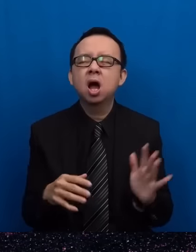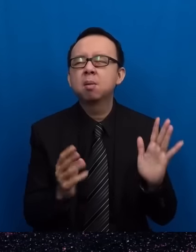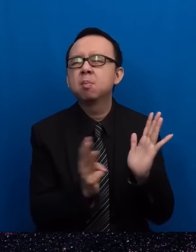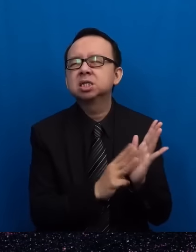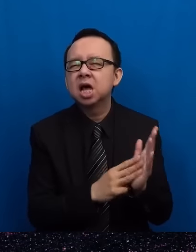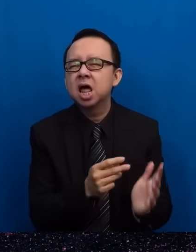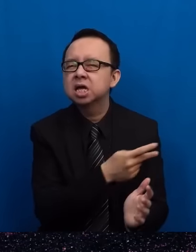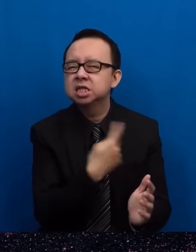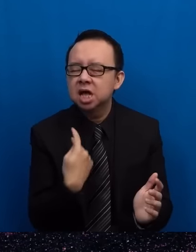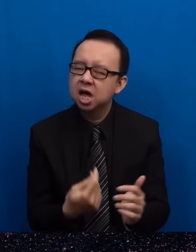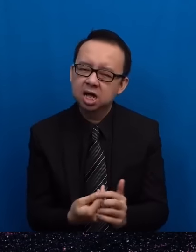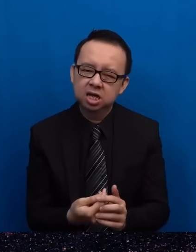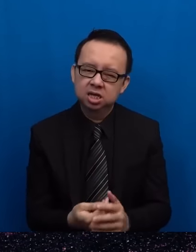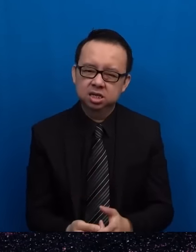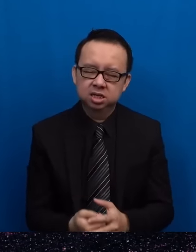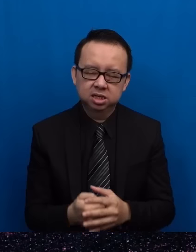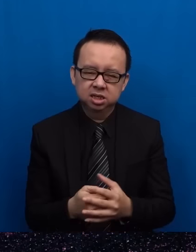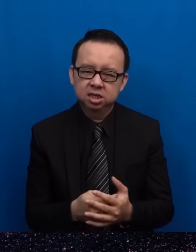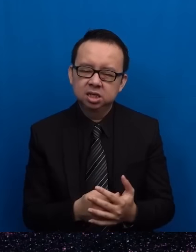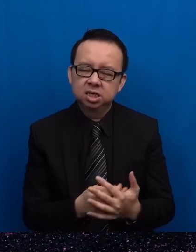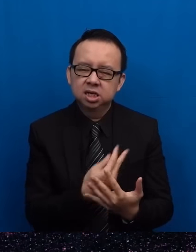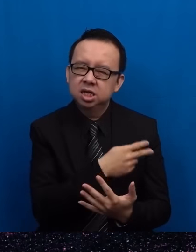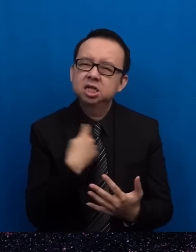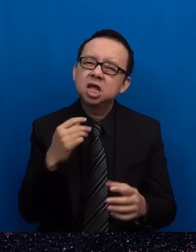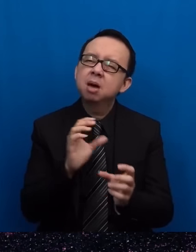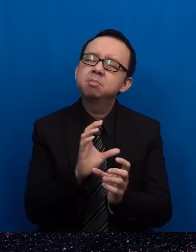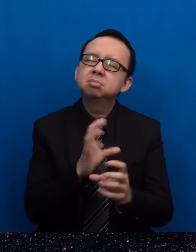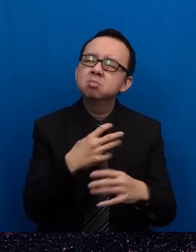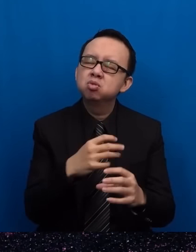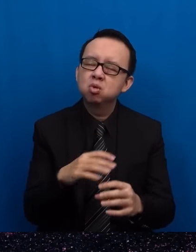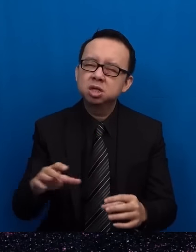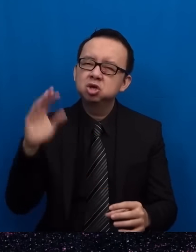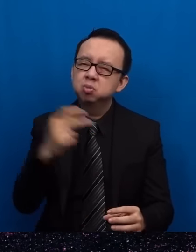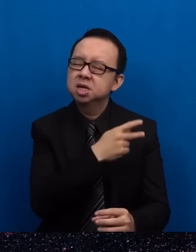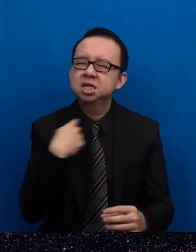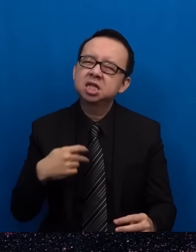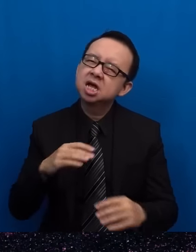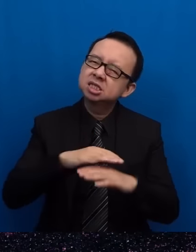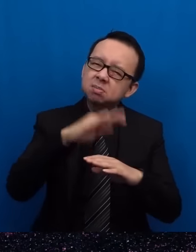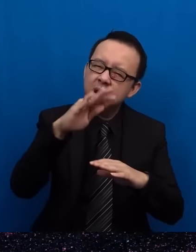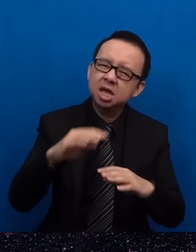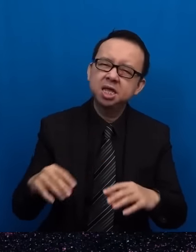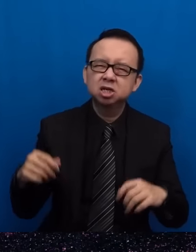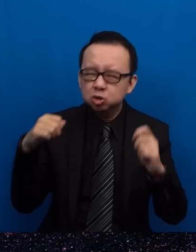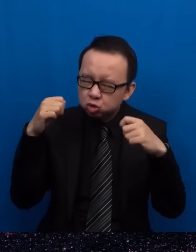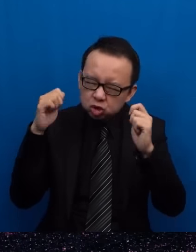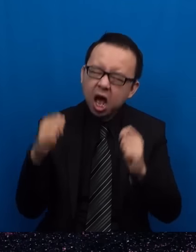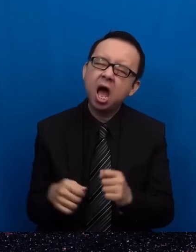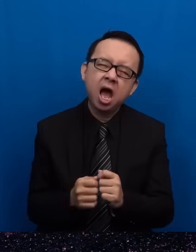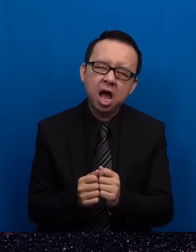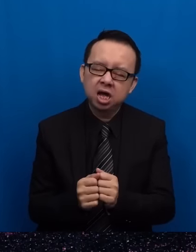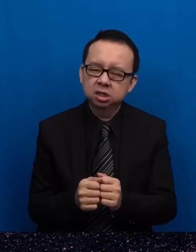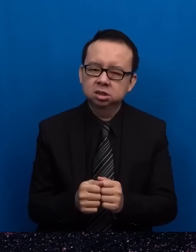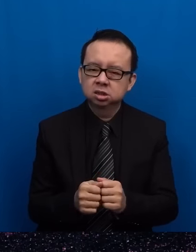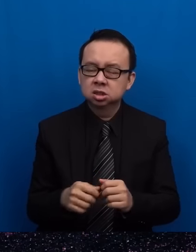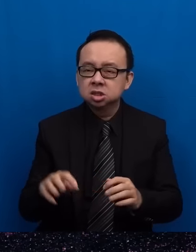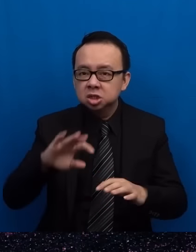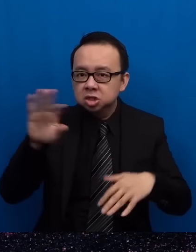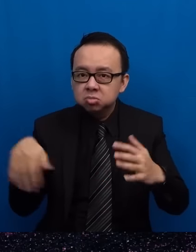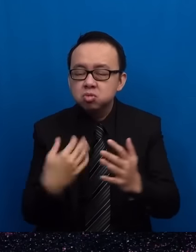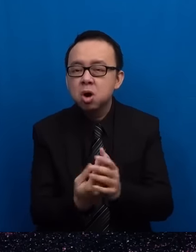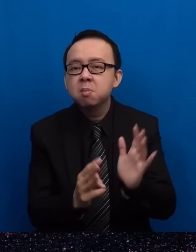pada perasaan sendiri. Kita membuat kehidupan dan kita semakin susah, semakin rumit dan problema kita